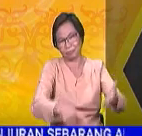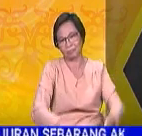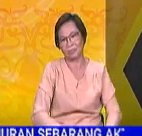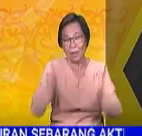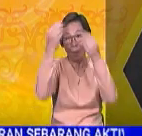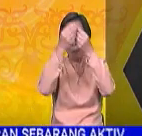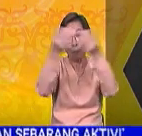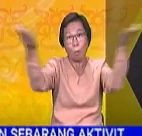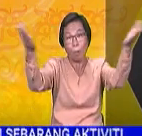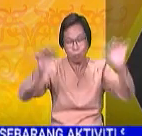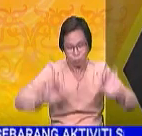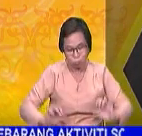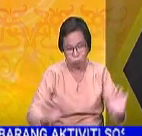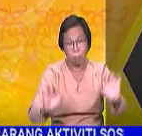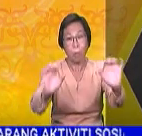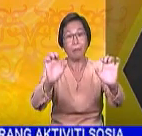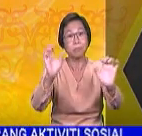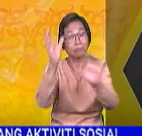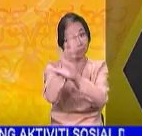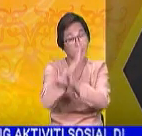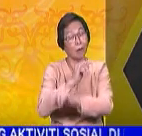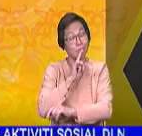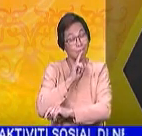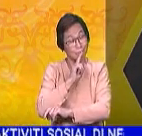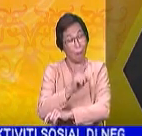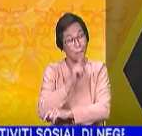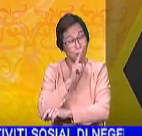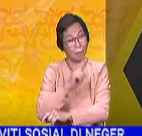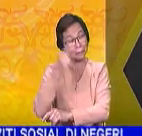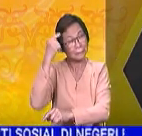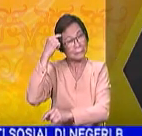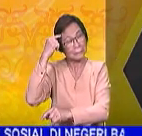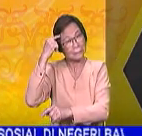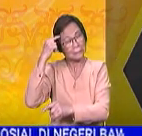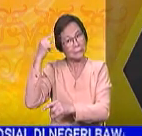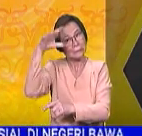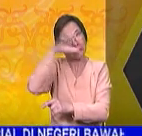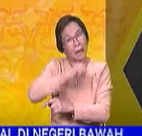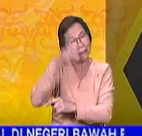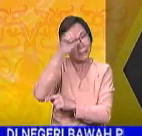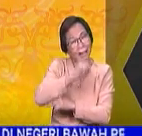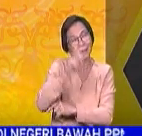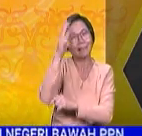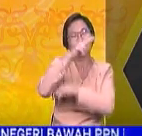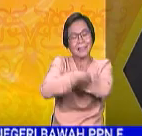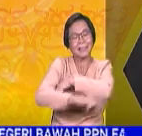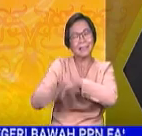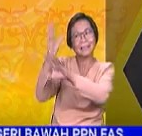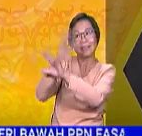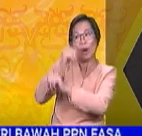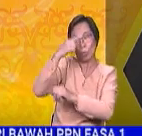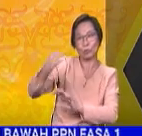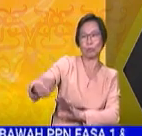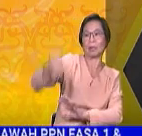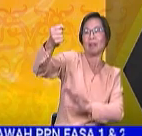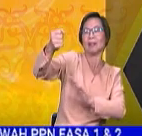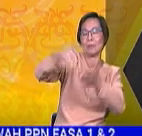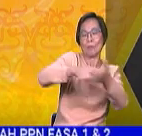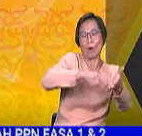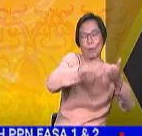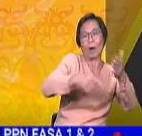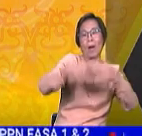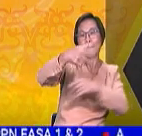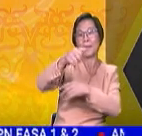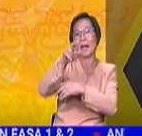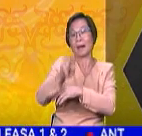proklamasi darurat di Serawak Emangnya menjadi bayangan ataupun jangkaan kepada kerajaan negeri untuk menggantung pilihanraya